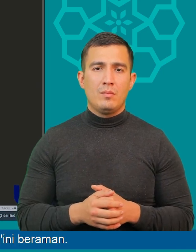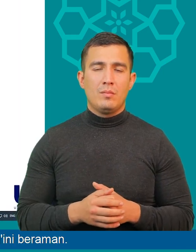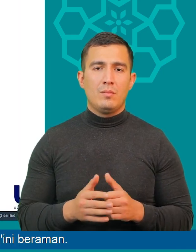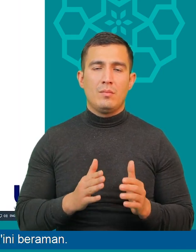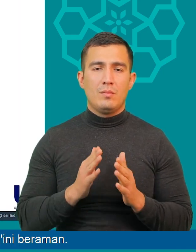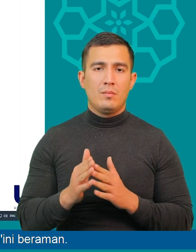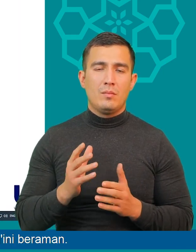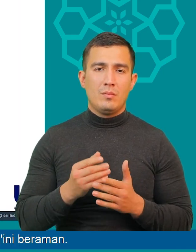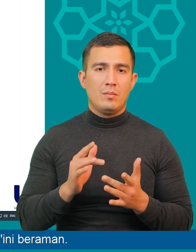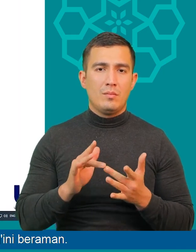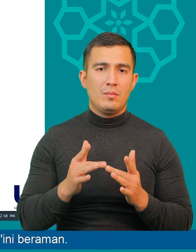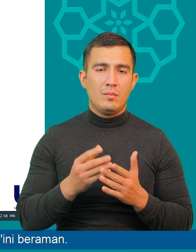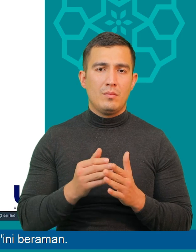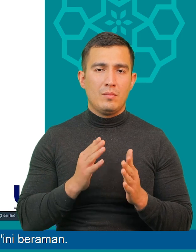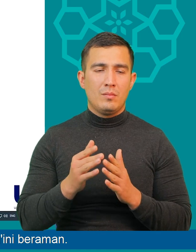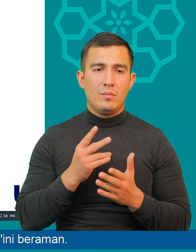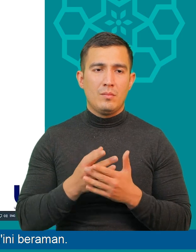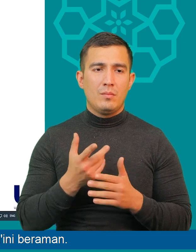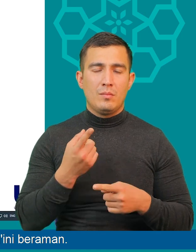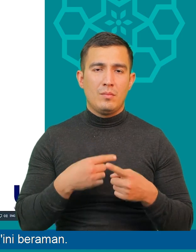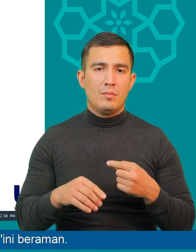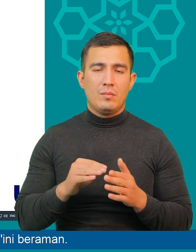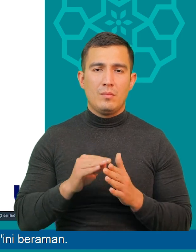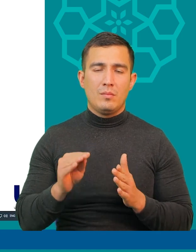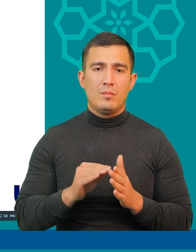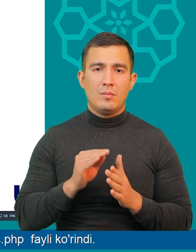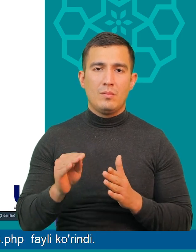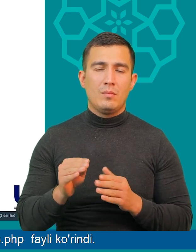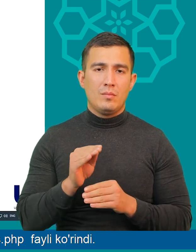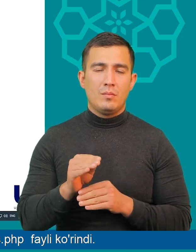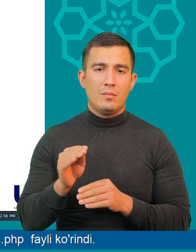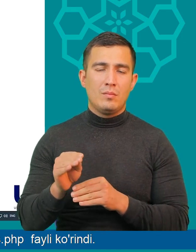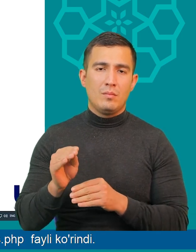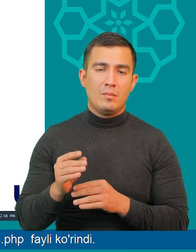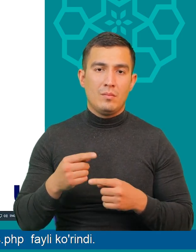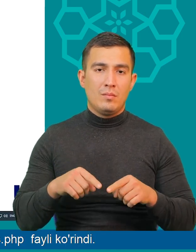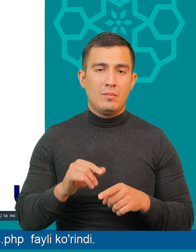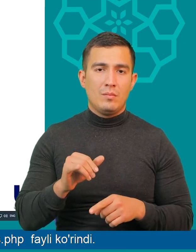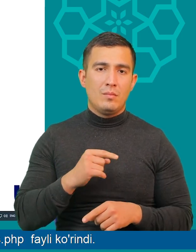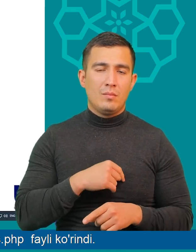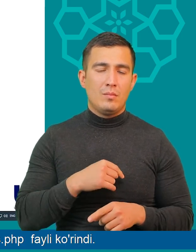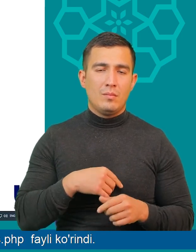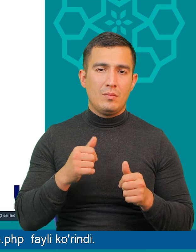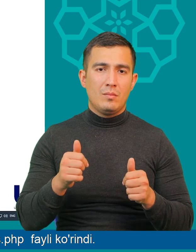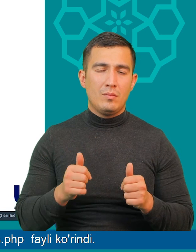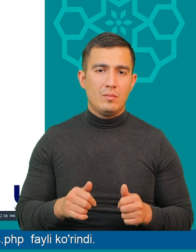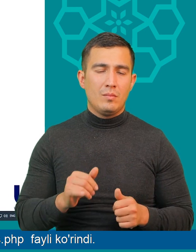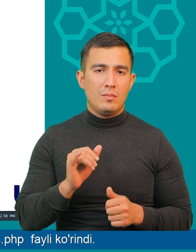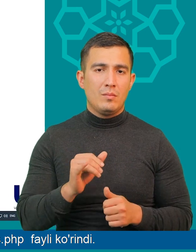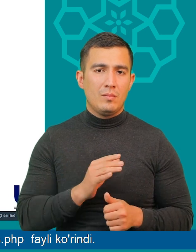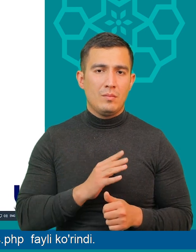Endi brauzerimga qaytib, unga qayta yuklash buyrug'ini beraman. Ushbu holatda ekranda mana ko'rib